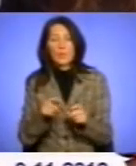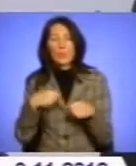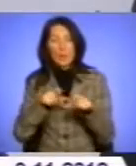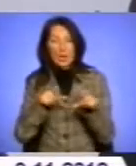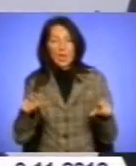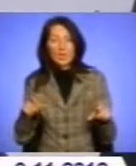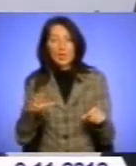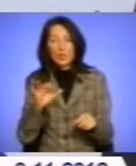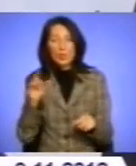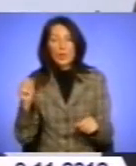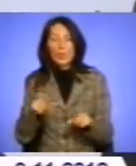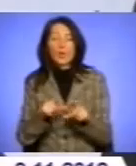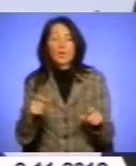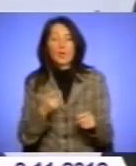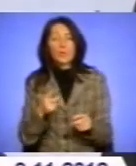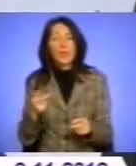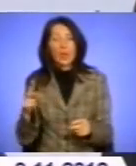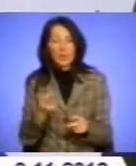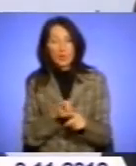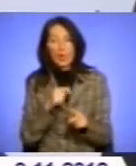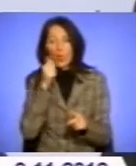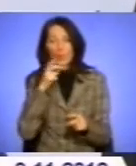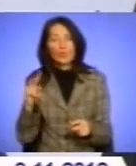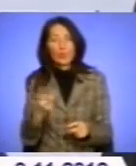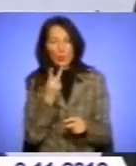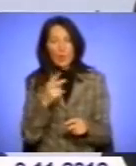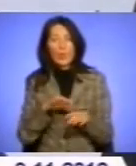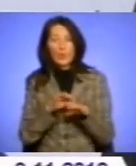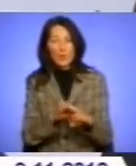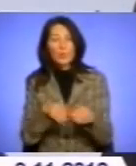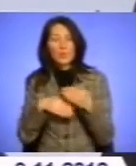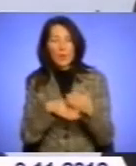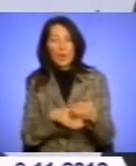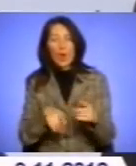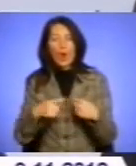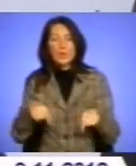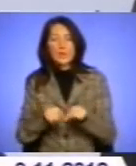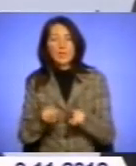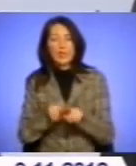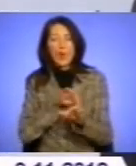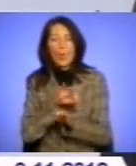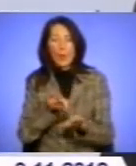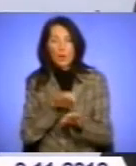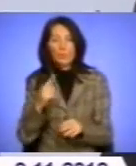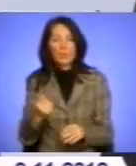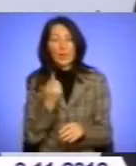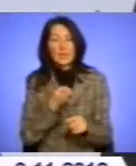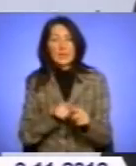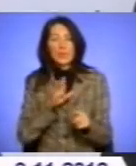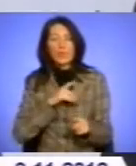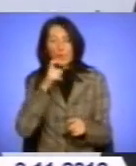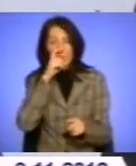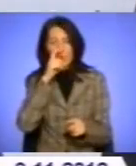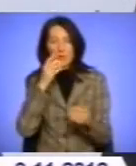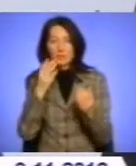супермаркетів. У цьому році вдруге ми проводимо, сприяємо організації такого проекту. Перший – це в квітні день